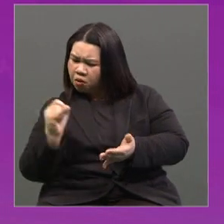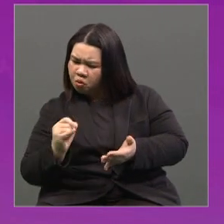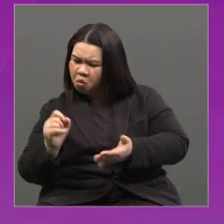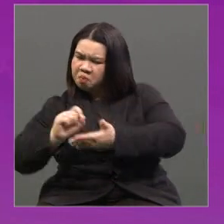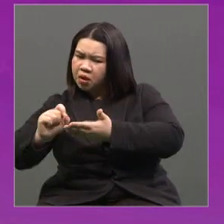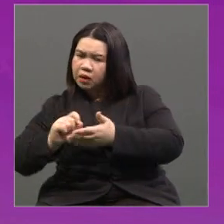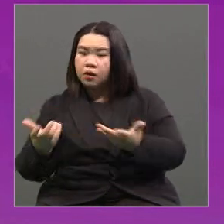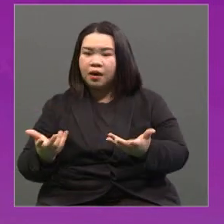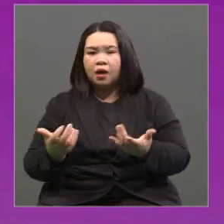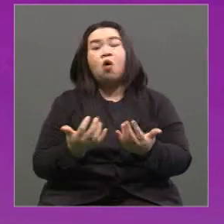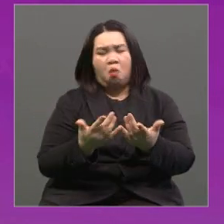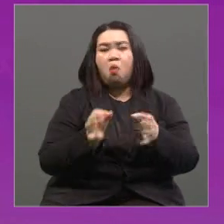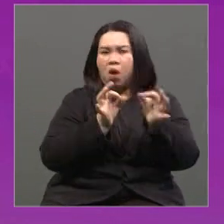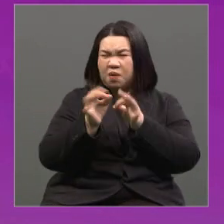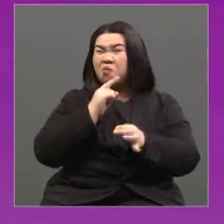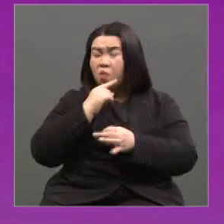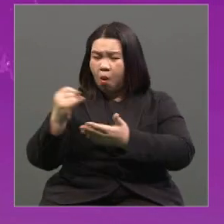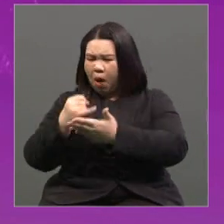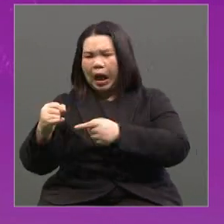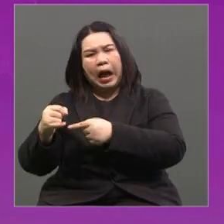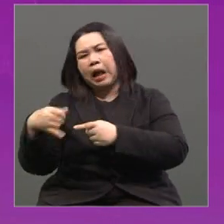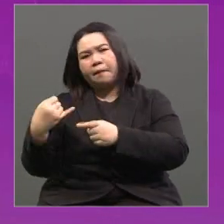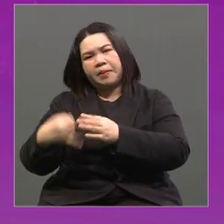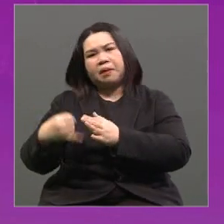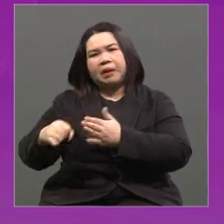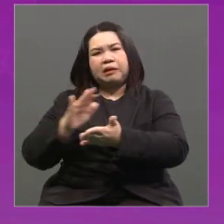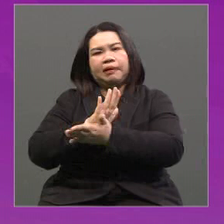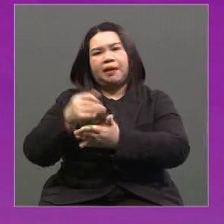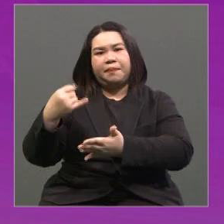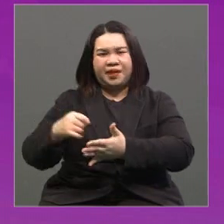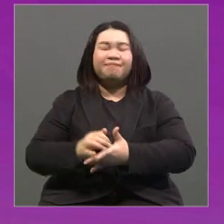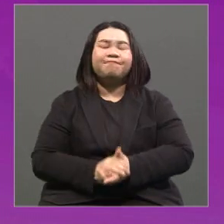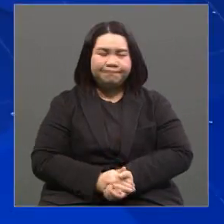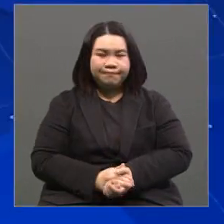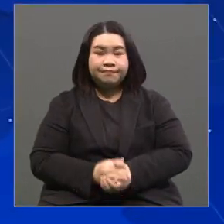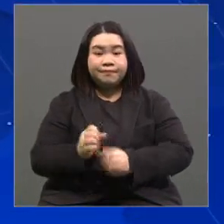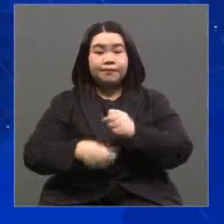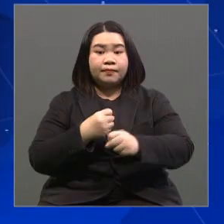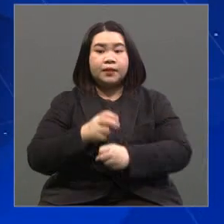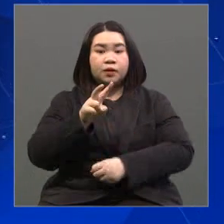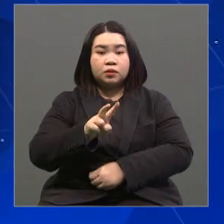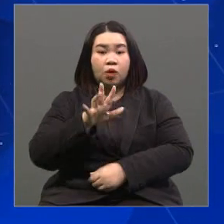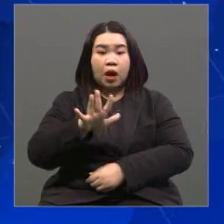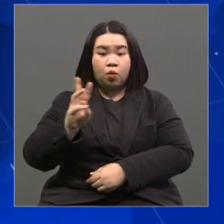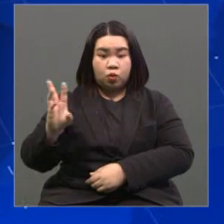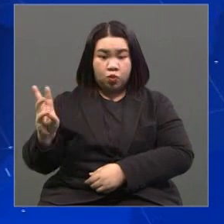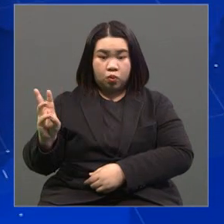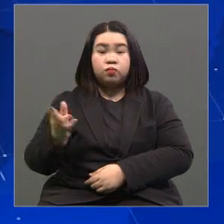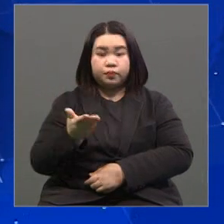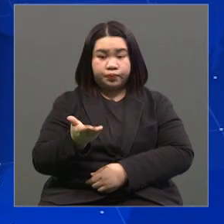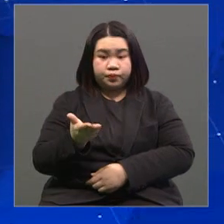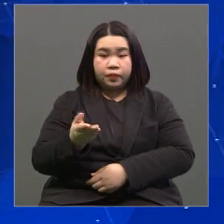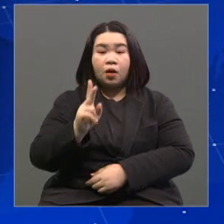หรือเปล่าเดี๋ยวตรงนี้มันจะกลายเป็นบัตรเสียได้นะคะโดยในการเลือกตั้งทั่วไปปี 2560นะคะก็